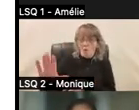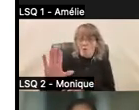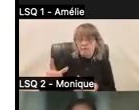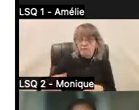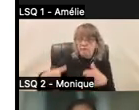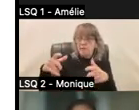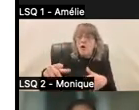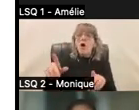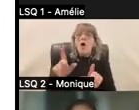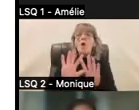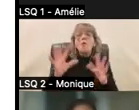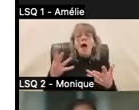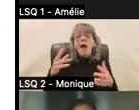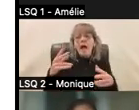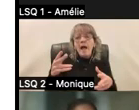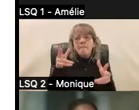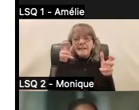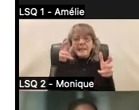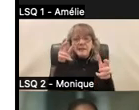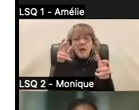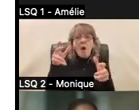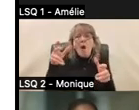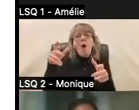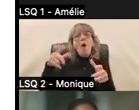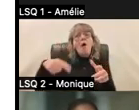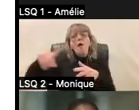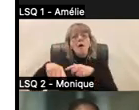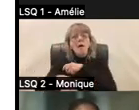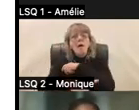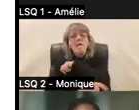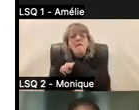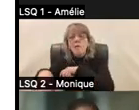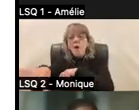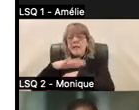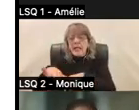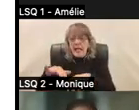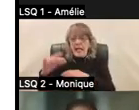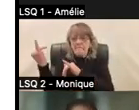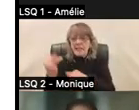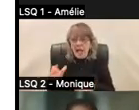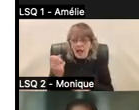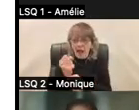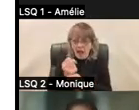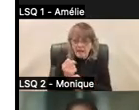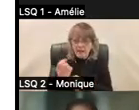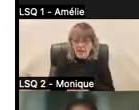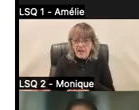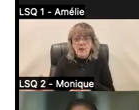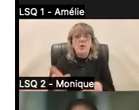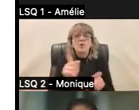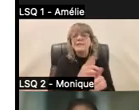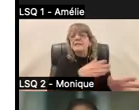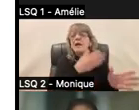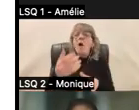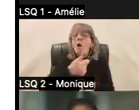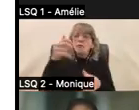perception des personnes travailleuses immigrantes de première ligne. Nous avons aussi eu un webinaire